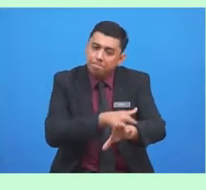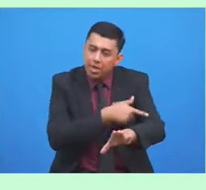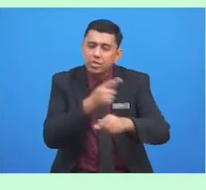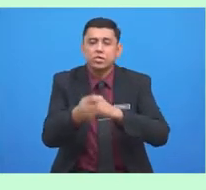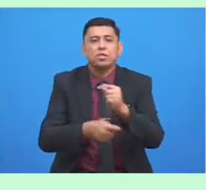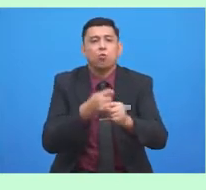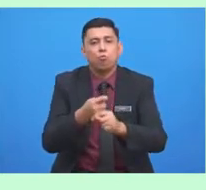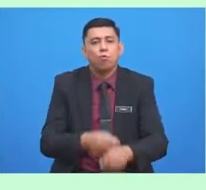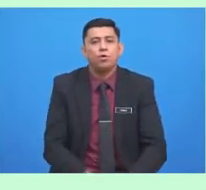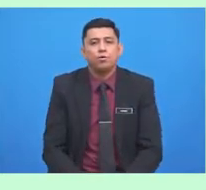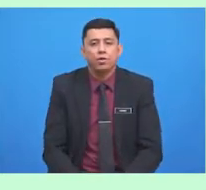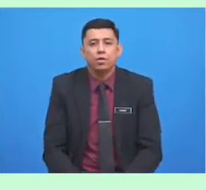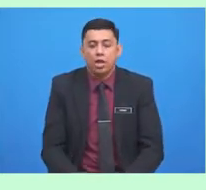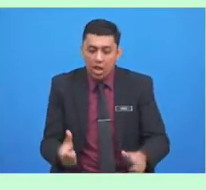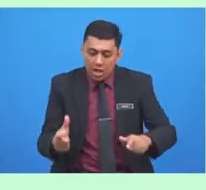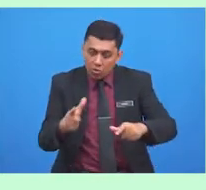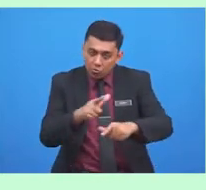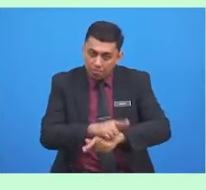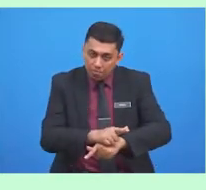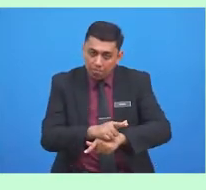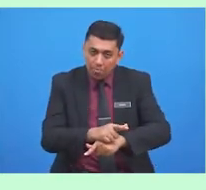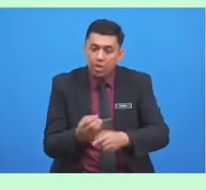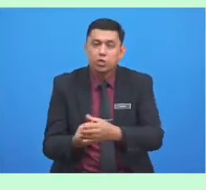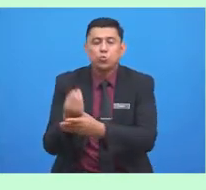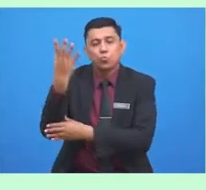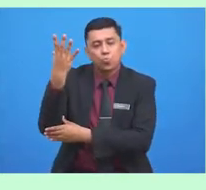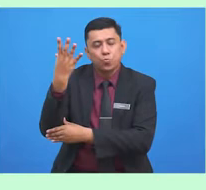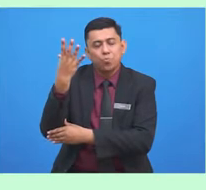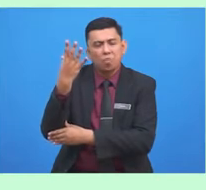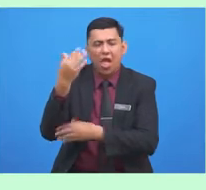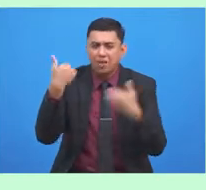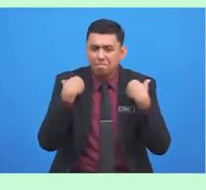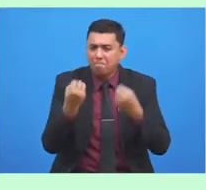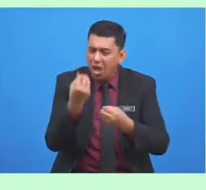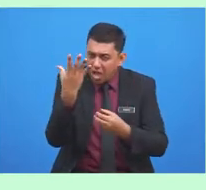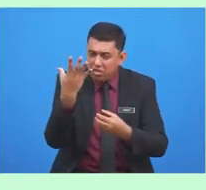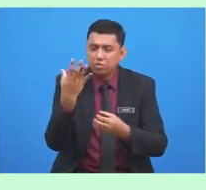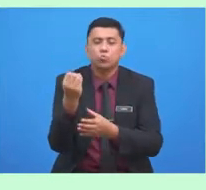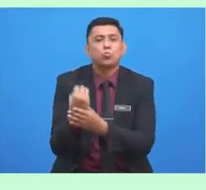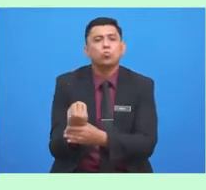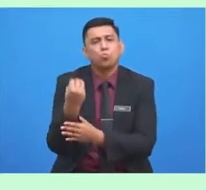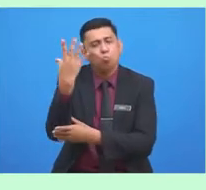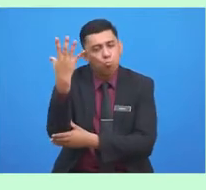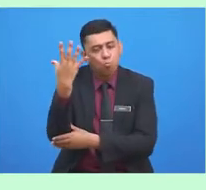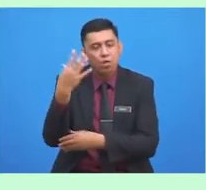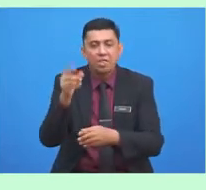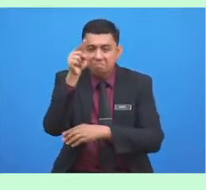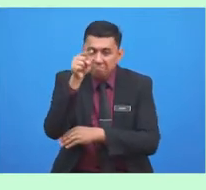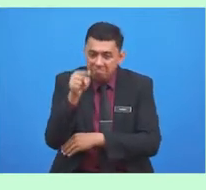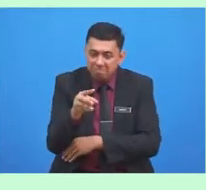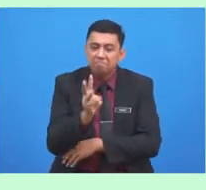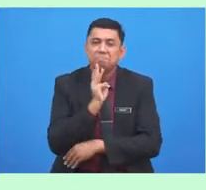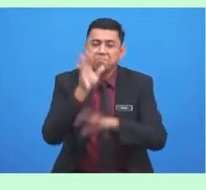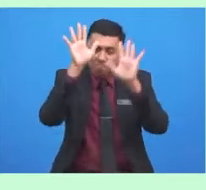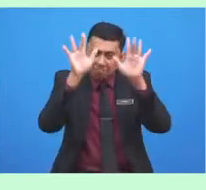Faktor keempat, litupan tumbuhan. Kawasan yang dilitupi tumbuhan akan menyebabkan titisan air hujan